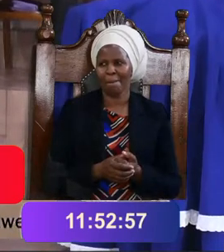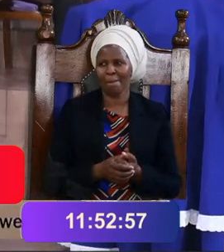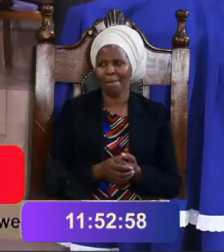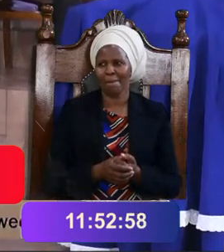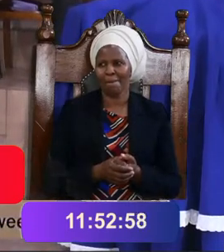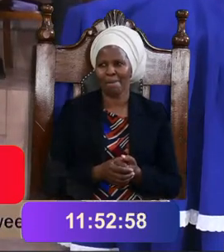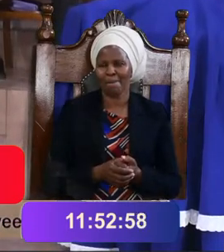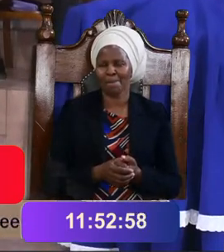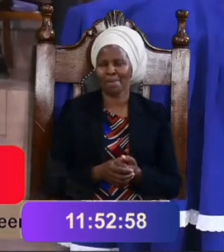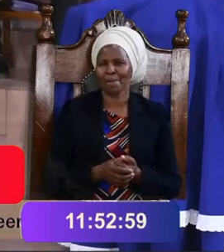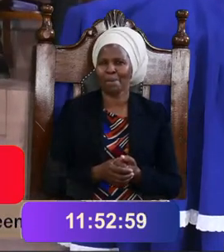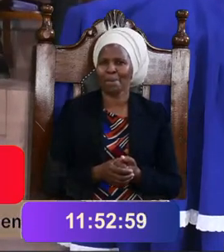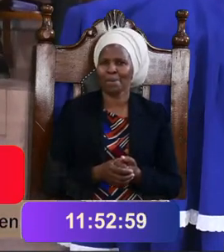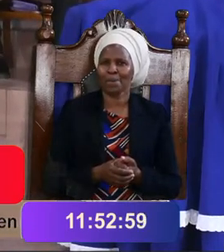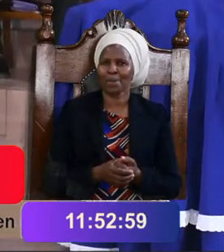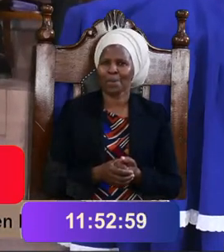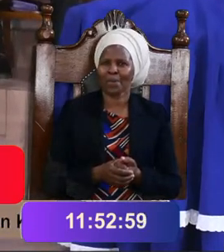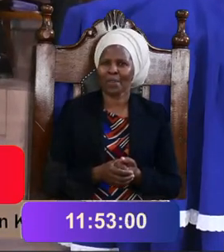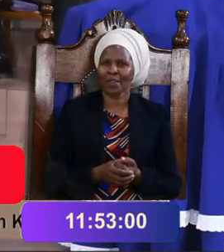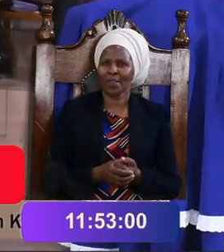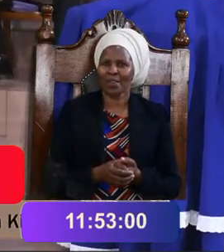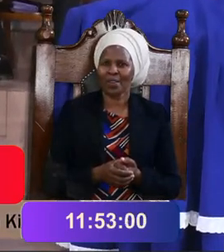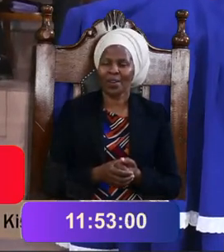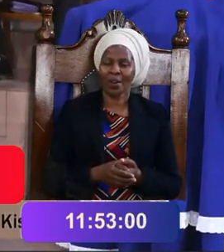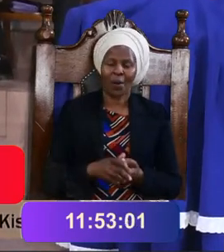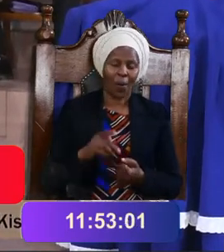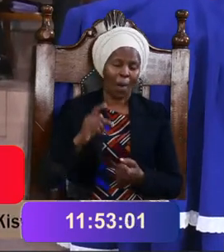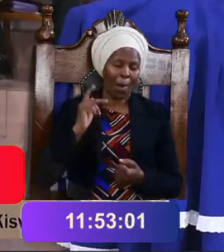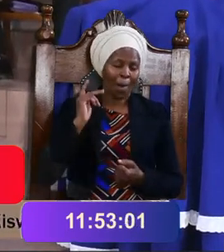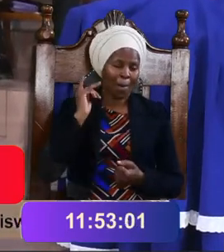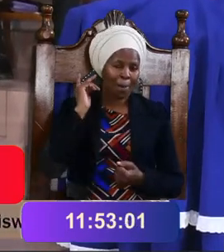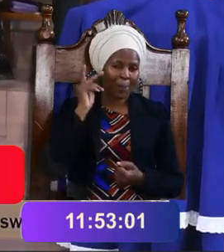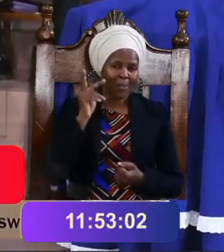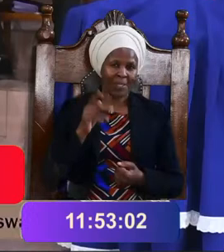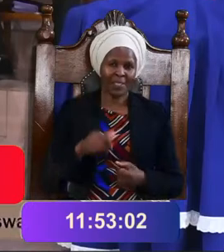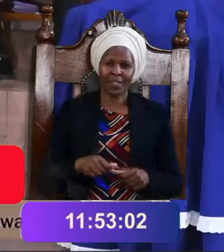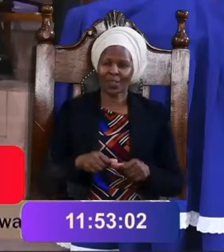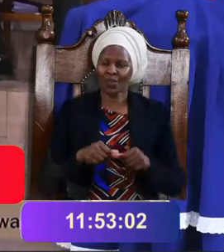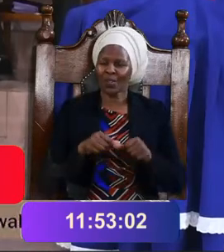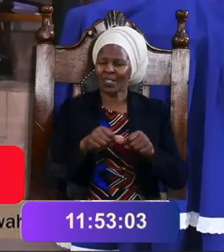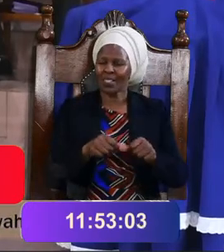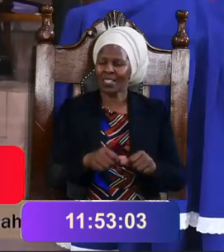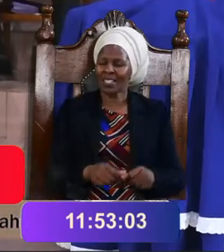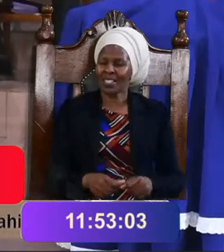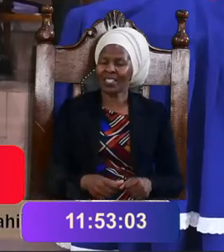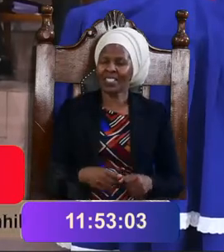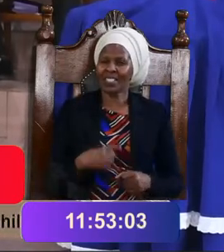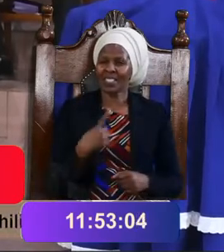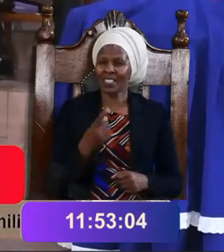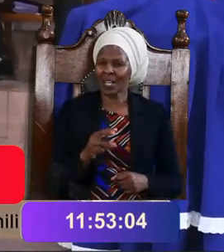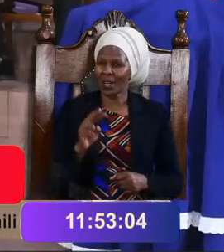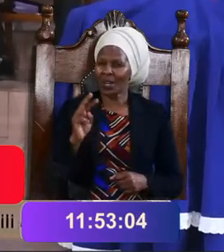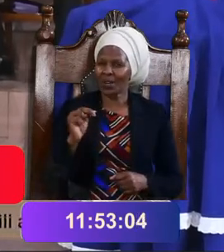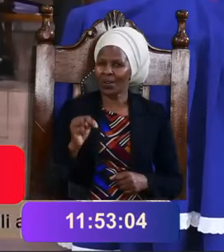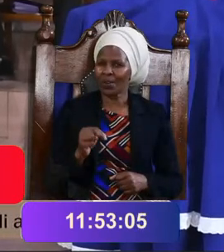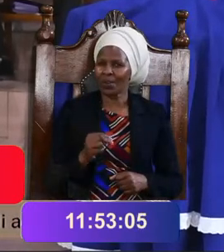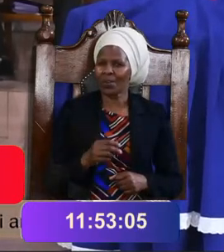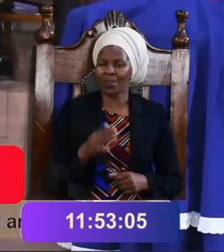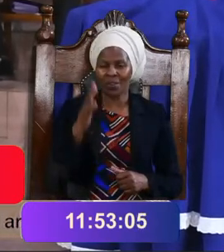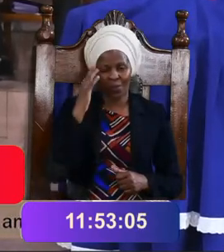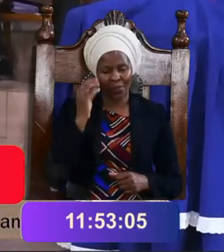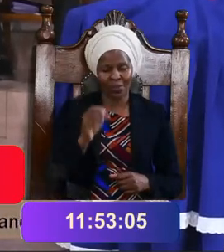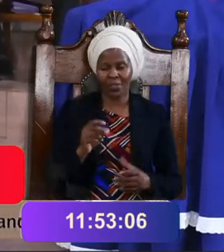Sikucheka. Sasa vile tu alikuwa anaendelea kukana, ndiyo ilikuwa sasa inabainika hata